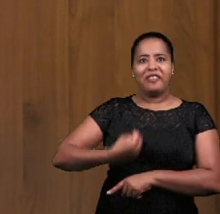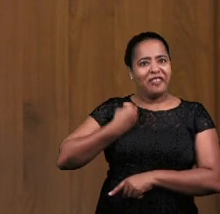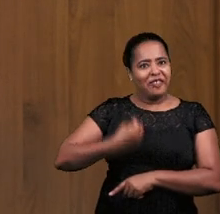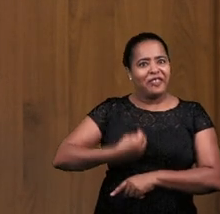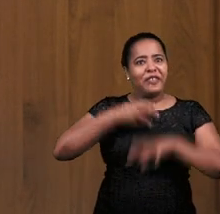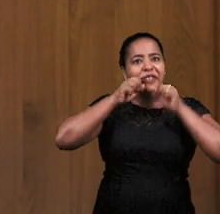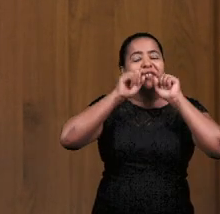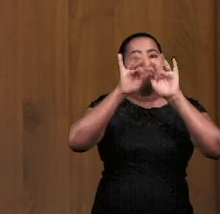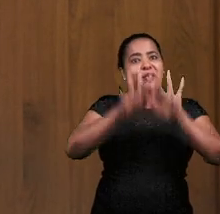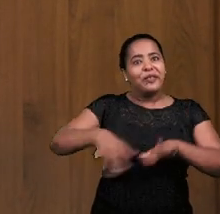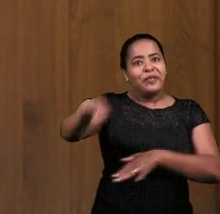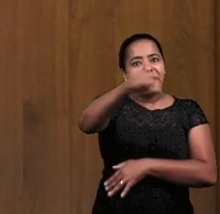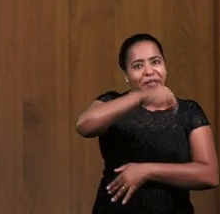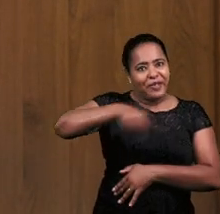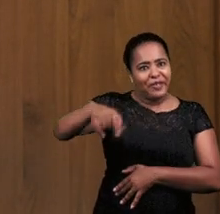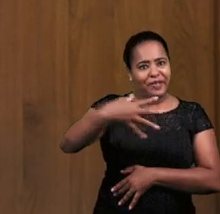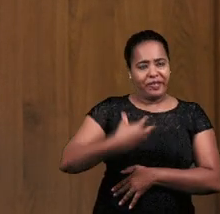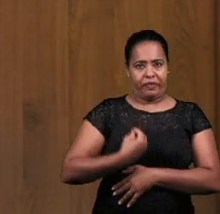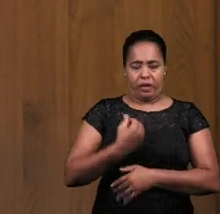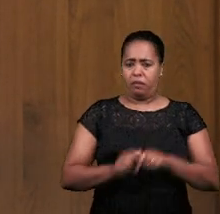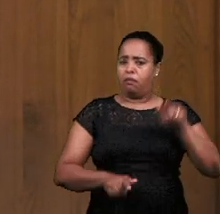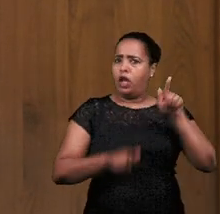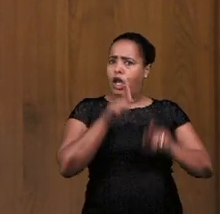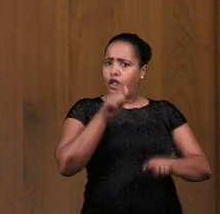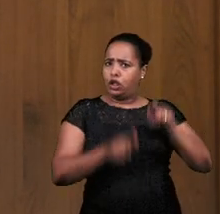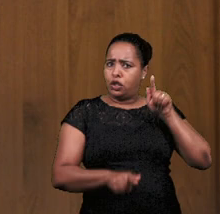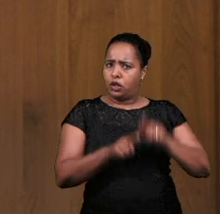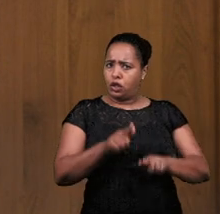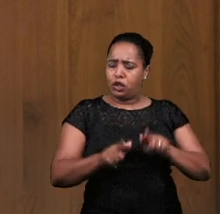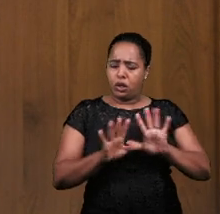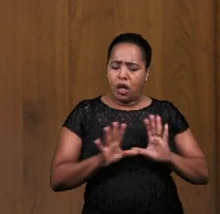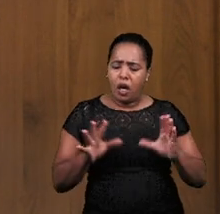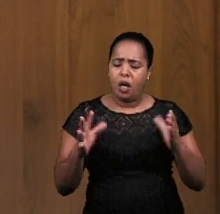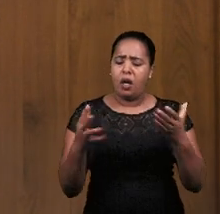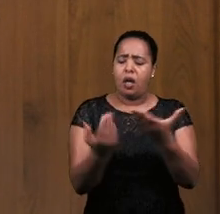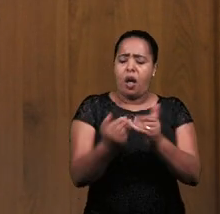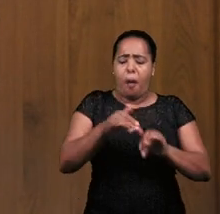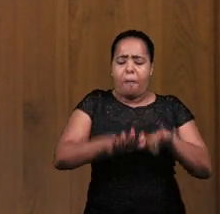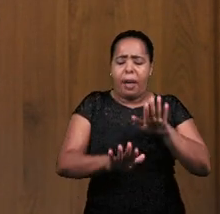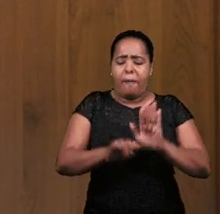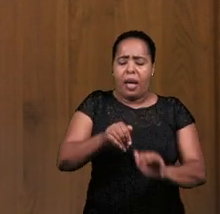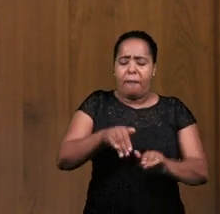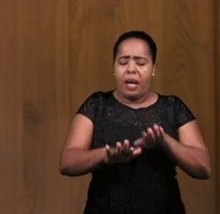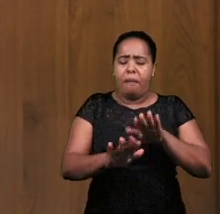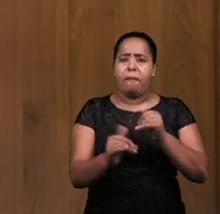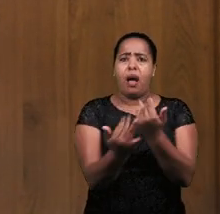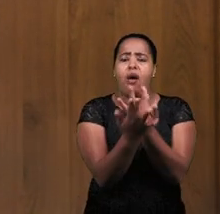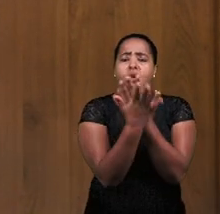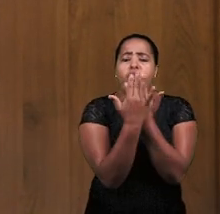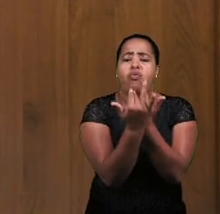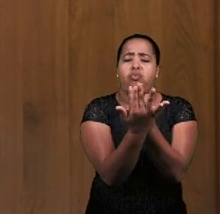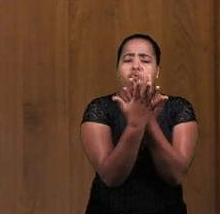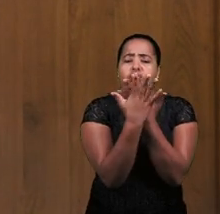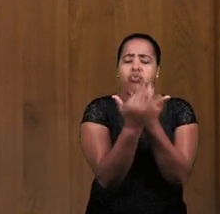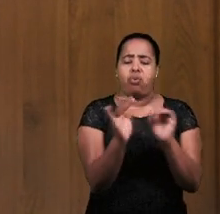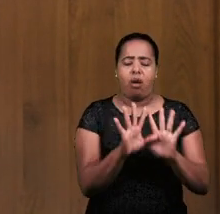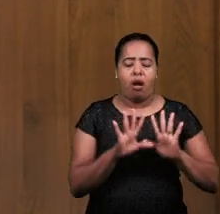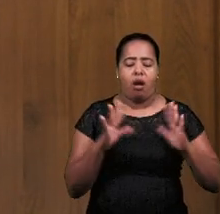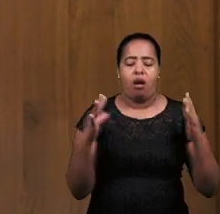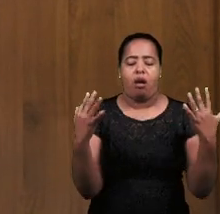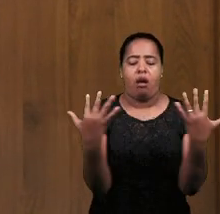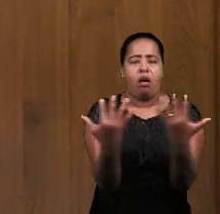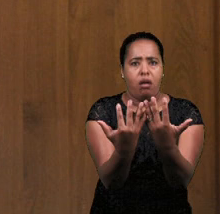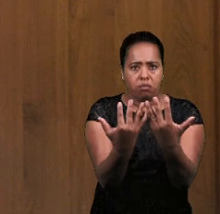bénit. Gédéon, il a travaillé le blé dans le fouloir. Le fouloir, c'est cette pierre ici qui était